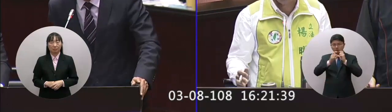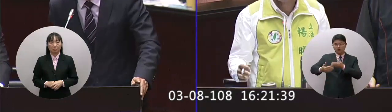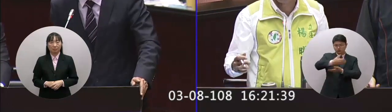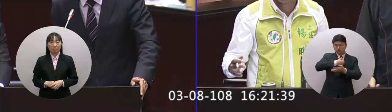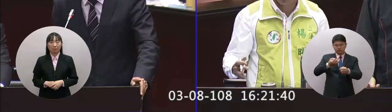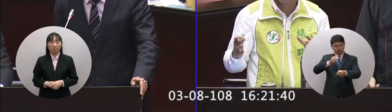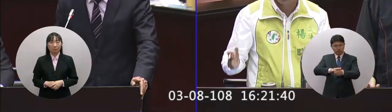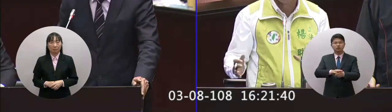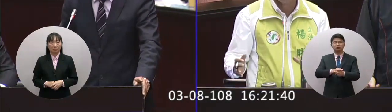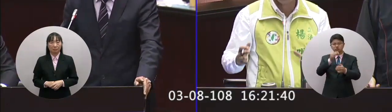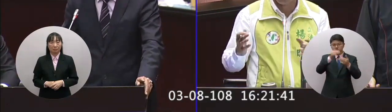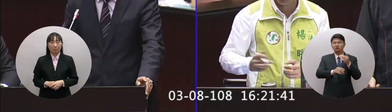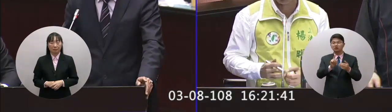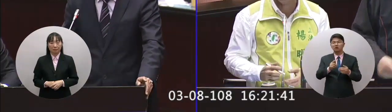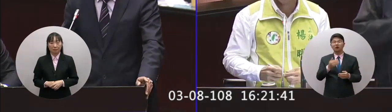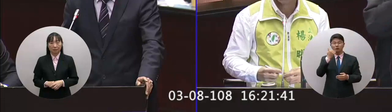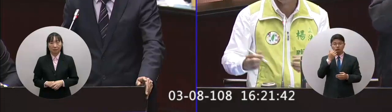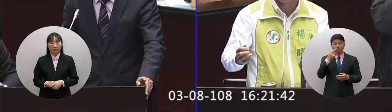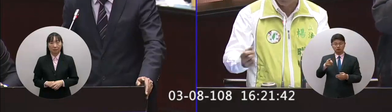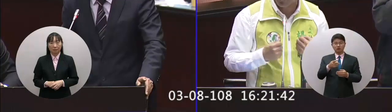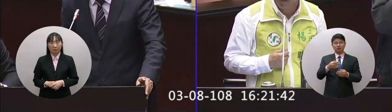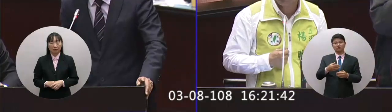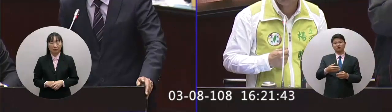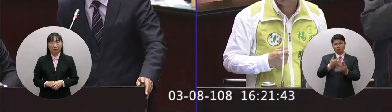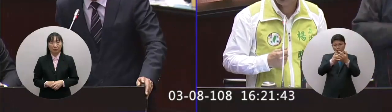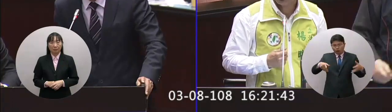让渔民在海上渔网破了，